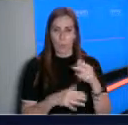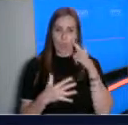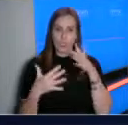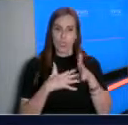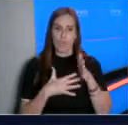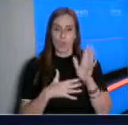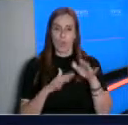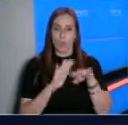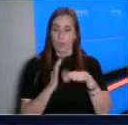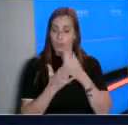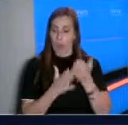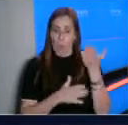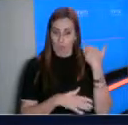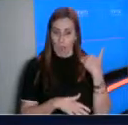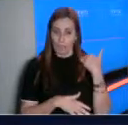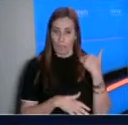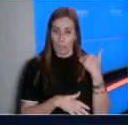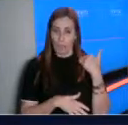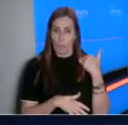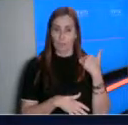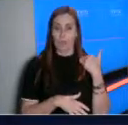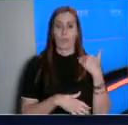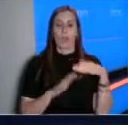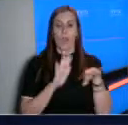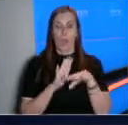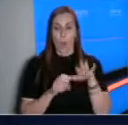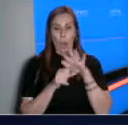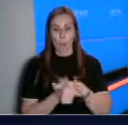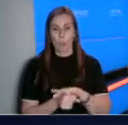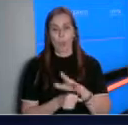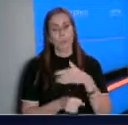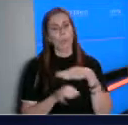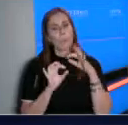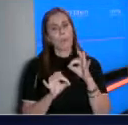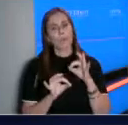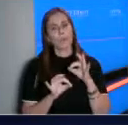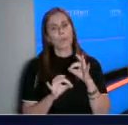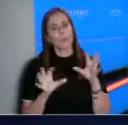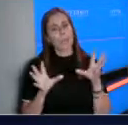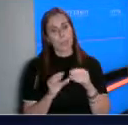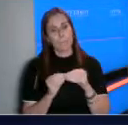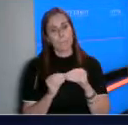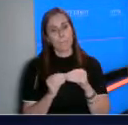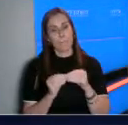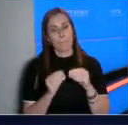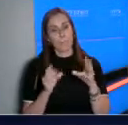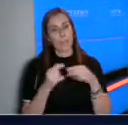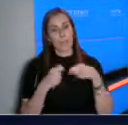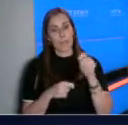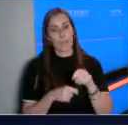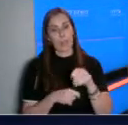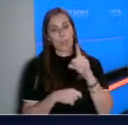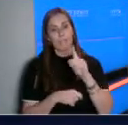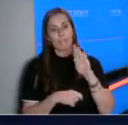השקיפות, וחוק שכבר היה קיים, חוק הלוביסטים, אנחנו בעצם בעזרת, בזכות חבר הכנסת